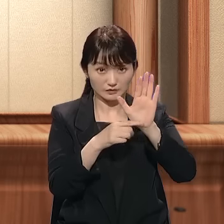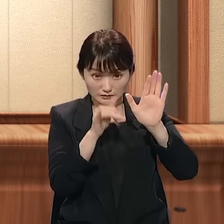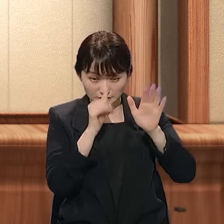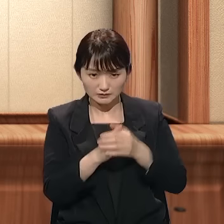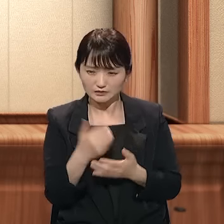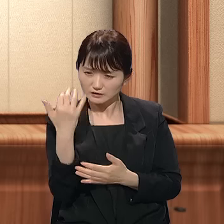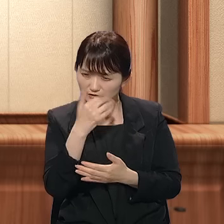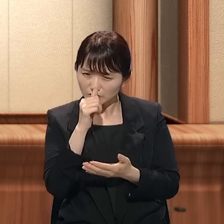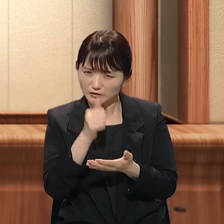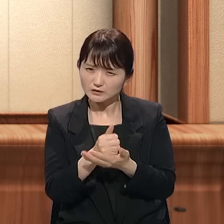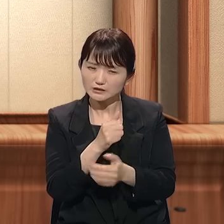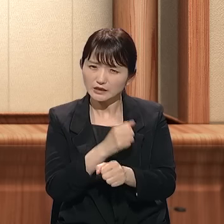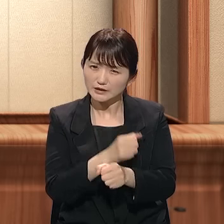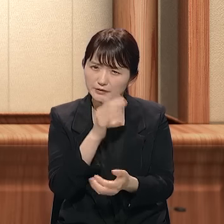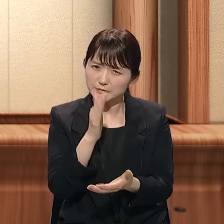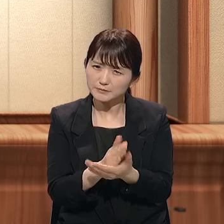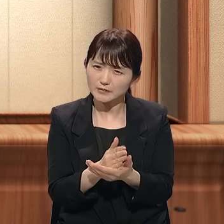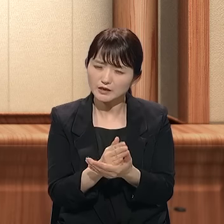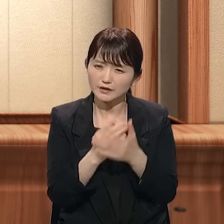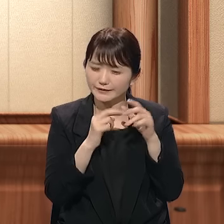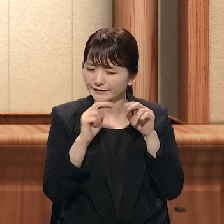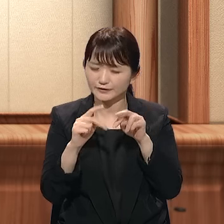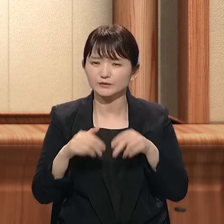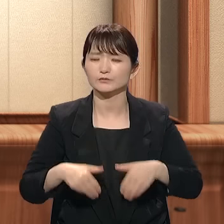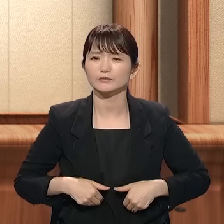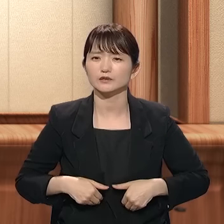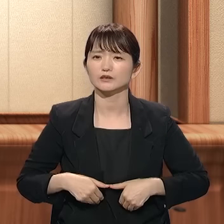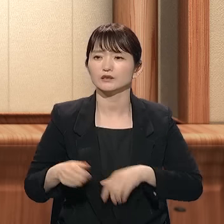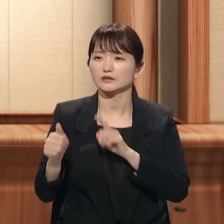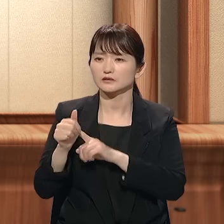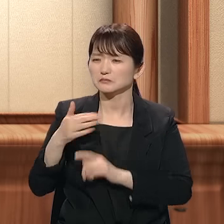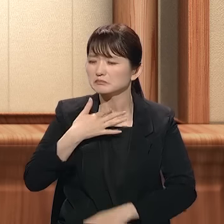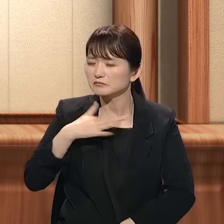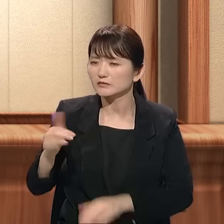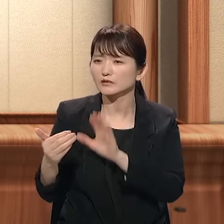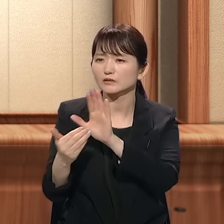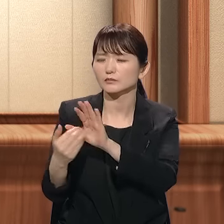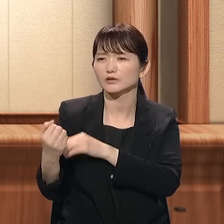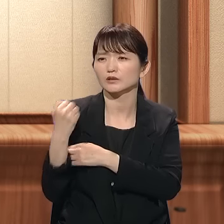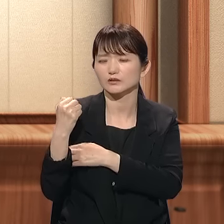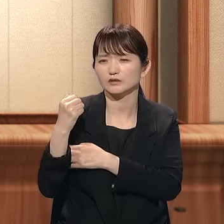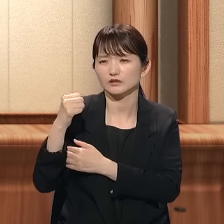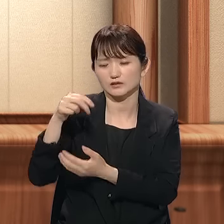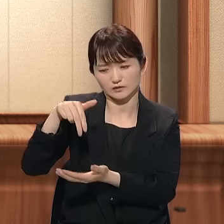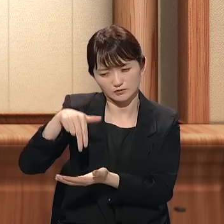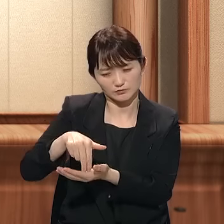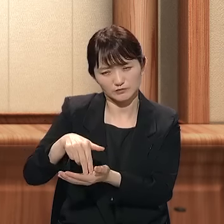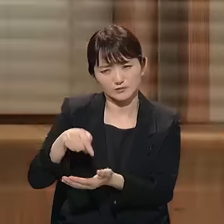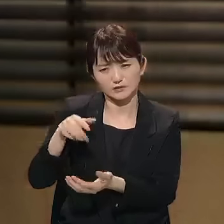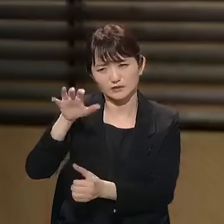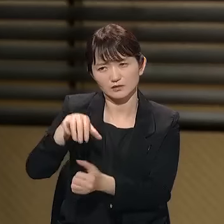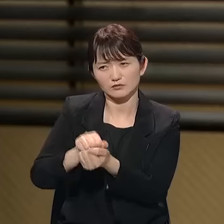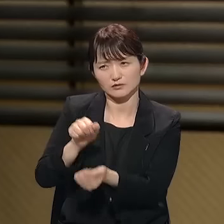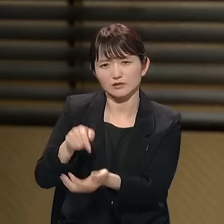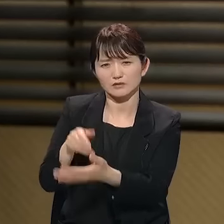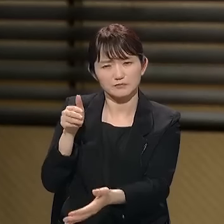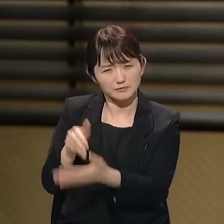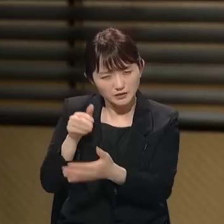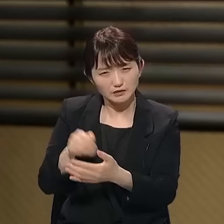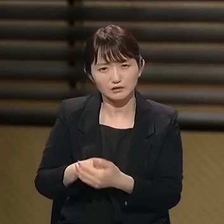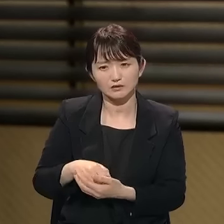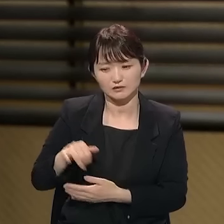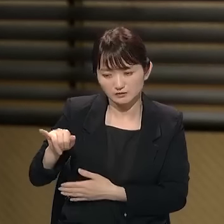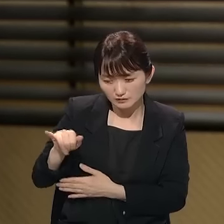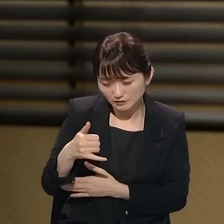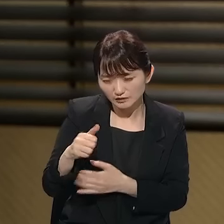저 부분은 아마도 본인의 결백함을 주장을 했는데 방어권 행사 차원에서 기각을 한 것 같습니다만 소위 말한 이런 데이트 폭행이나 이런 것